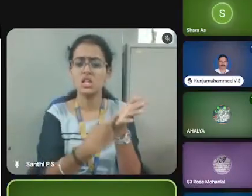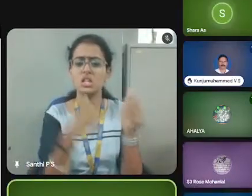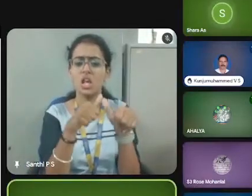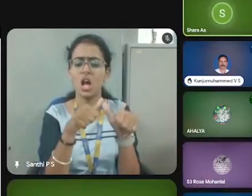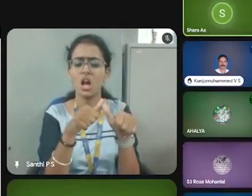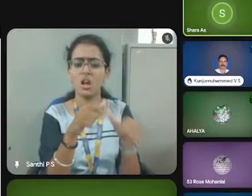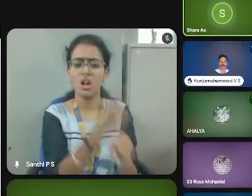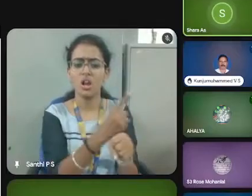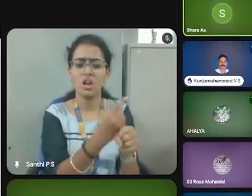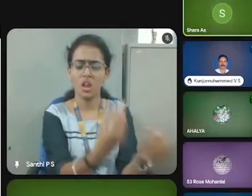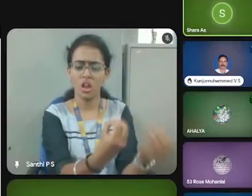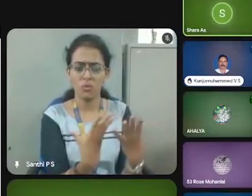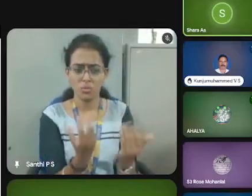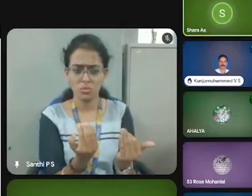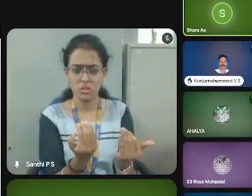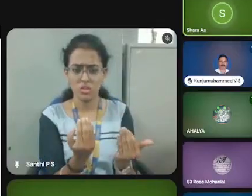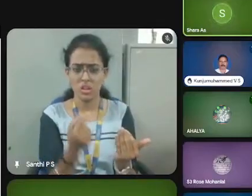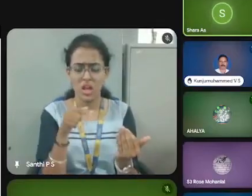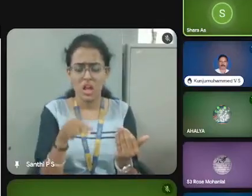ചെയ്യാൻ? നമ്മുടെ